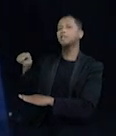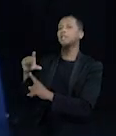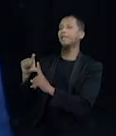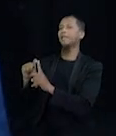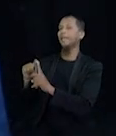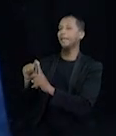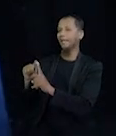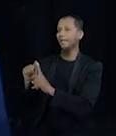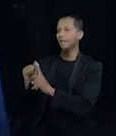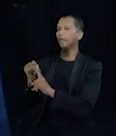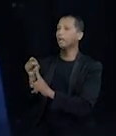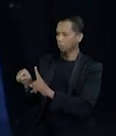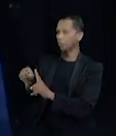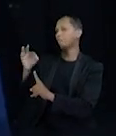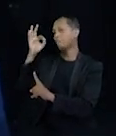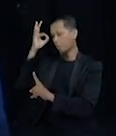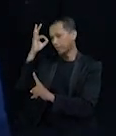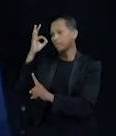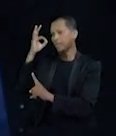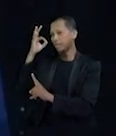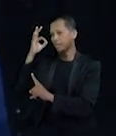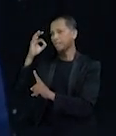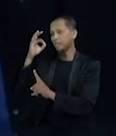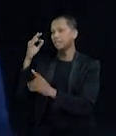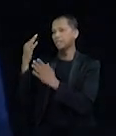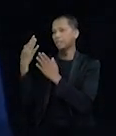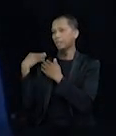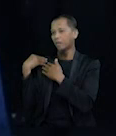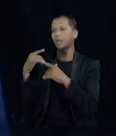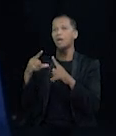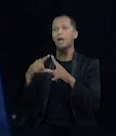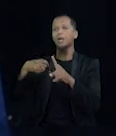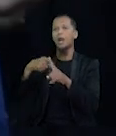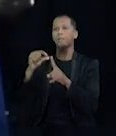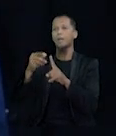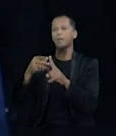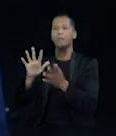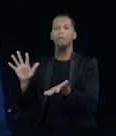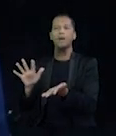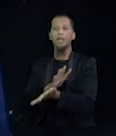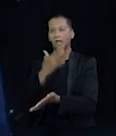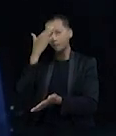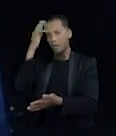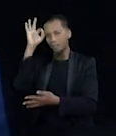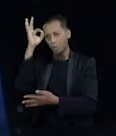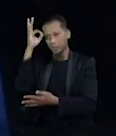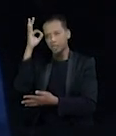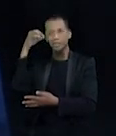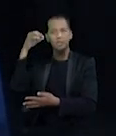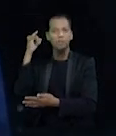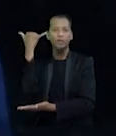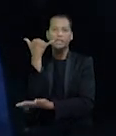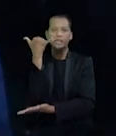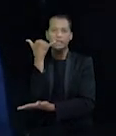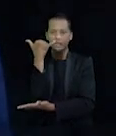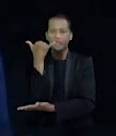dia adalah polisi aktif berpangkat AKBP yang mantan sebagai capres Bukittinggi yang sekarang menjabat sebagai Kabag